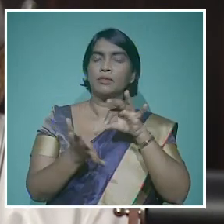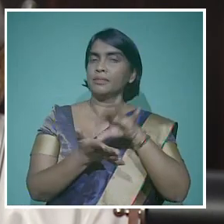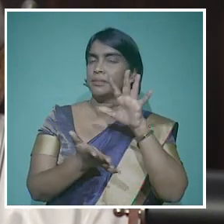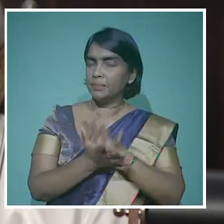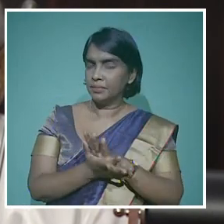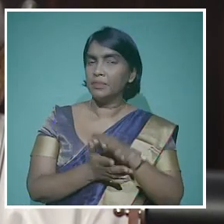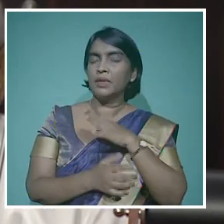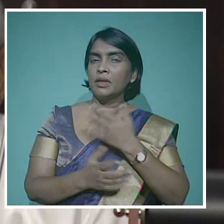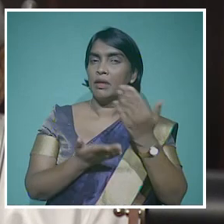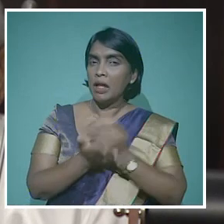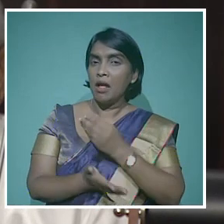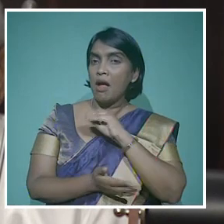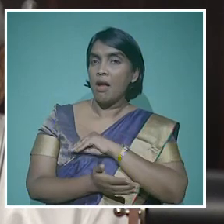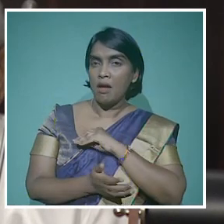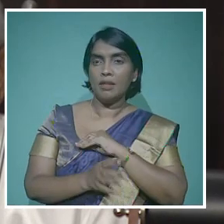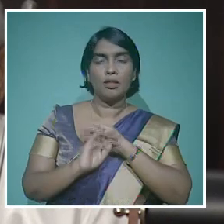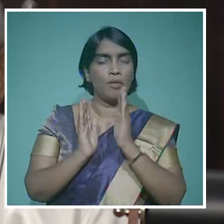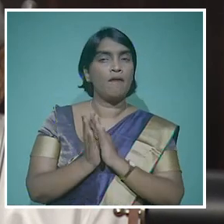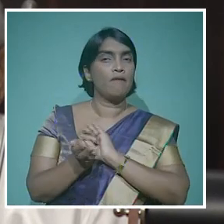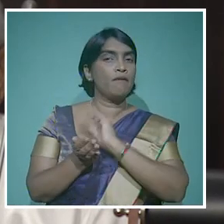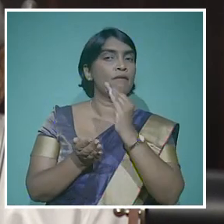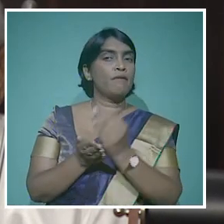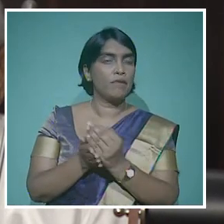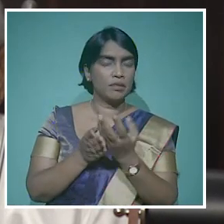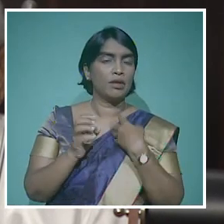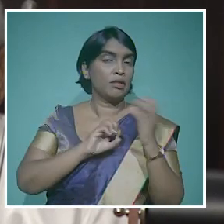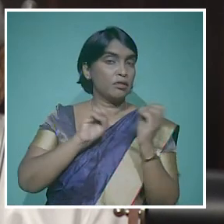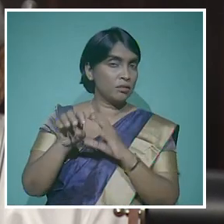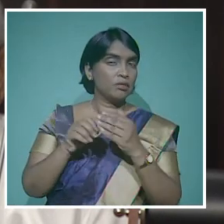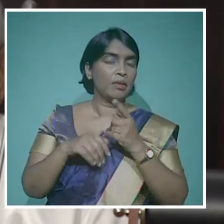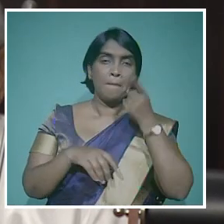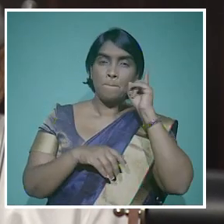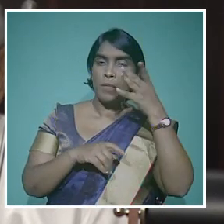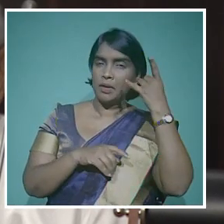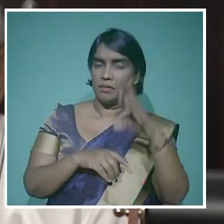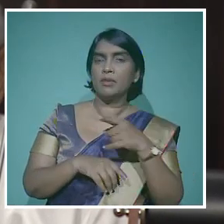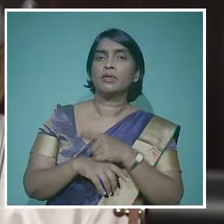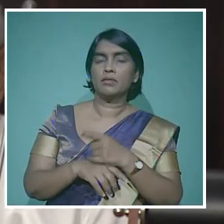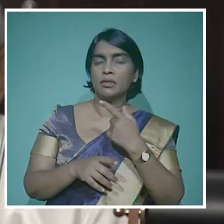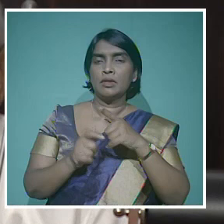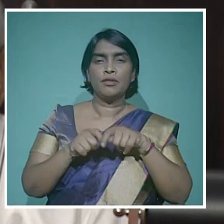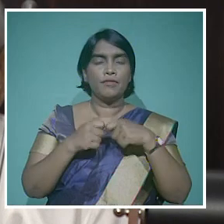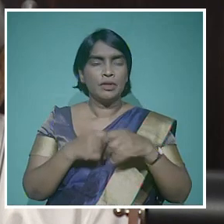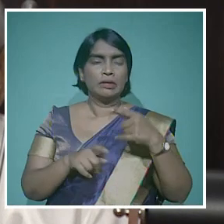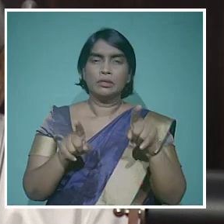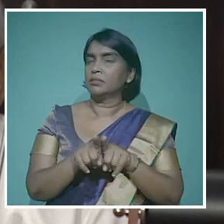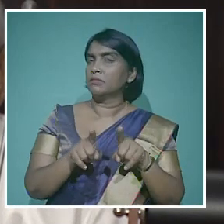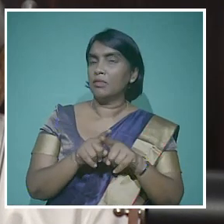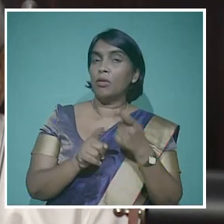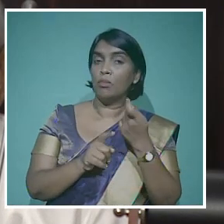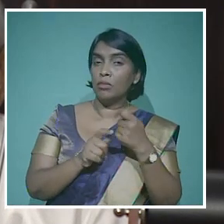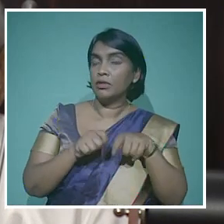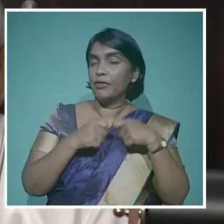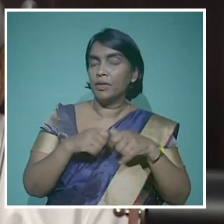කරනවා. රැස්කල ආදායම් ඒකාබද්ධ අරමුදලට ප්‍රේෂණය කිරීමේ ප්‍රමාද හේතුවෙන් දැරීමට සැලකිය යුතු මූල්‍ය